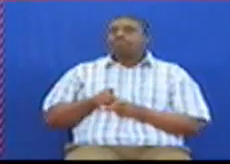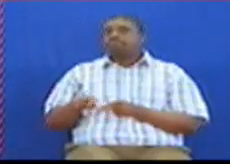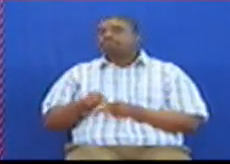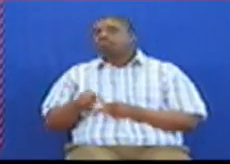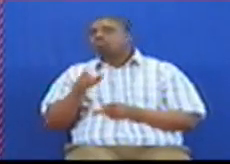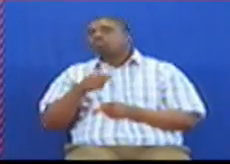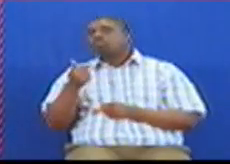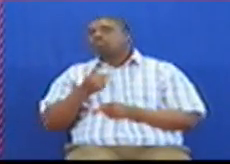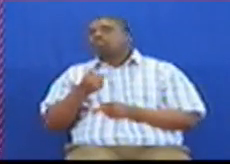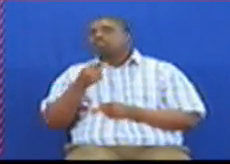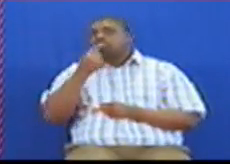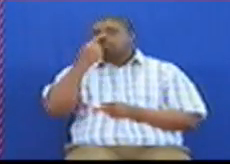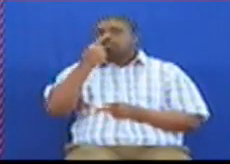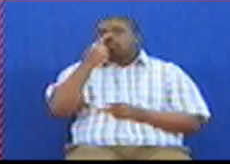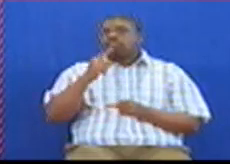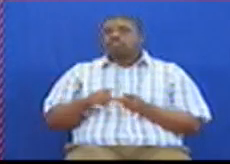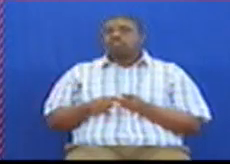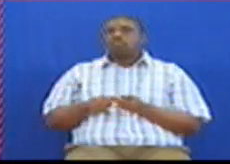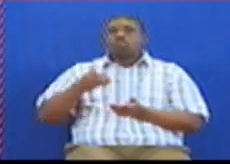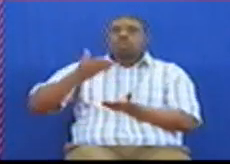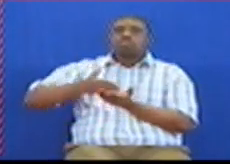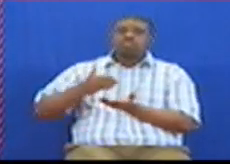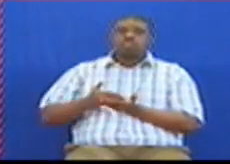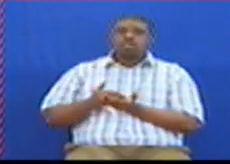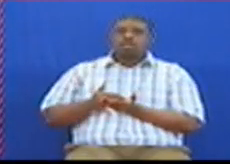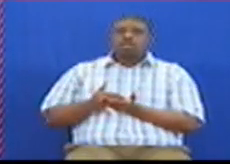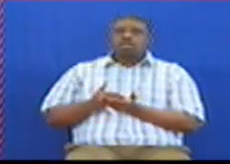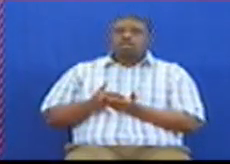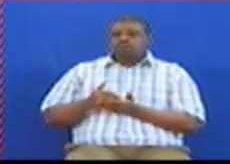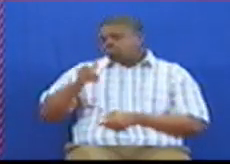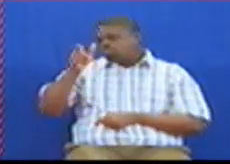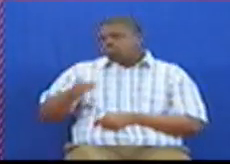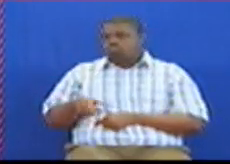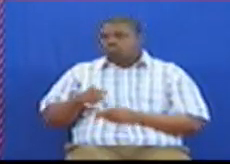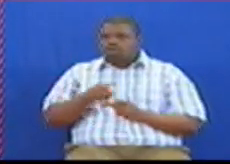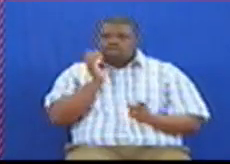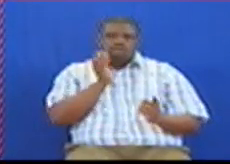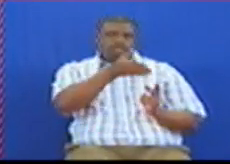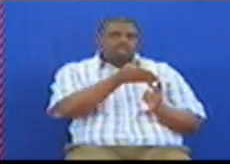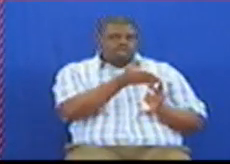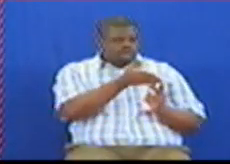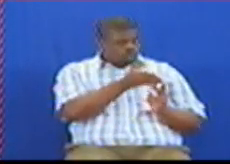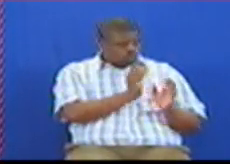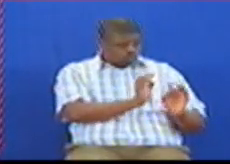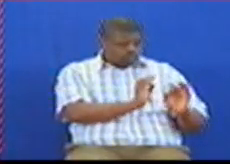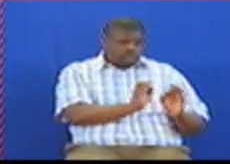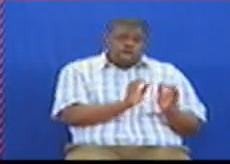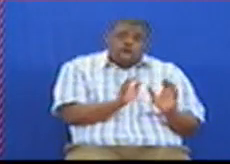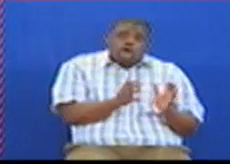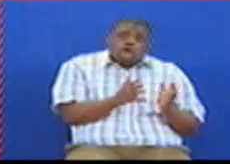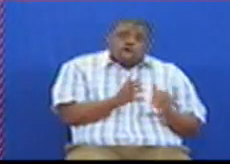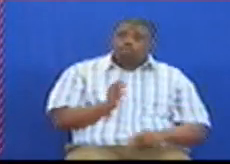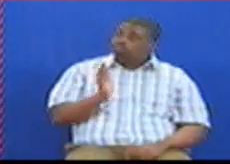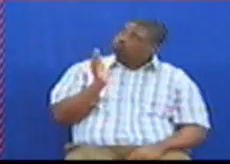Watanzania tunajivunia, na kwa hakika hakuna mtu ambaye ana dhamira ya kweli na anamwogopa Mungu akasimama akasema